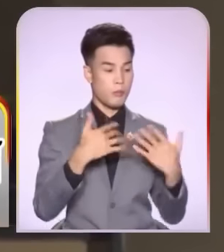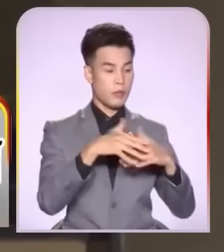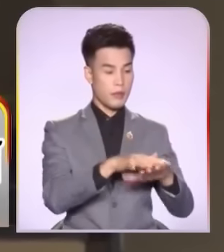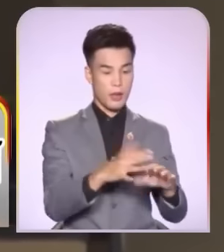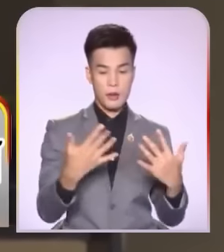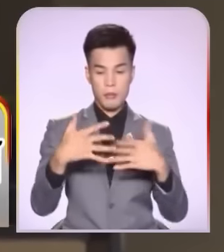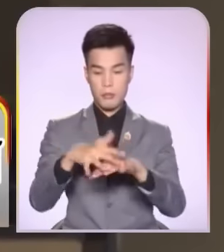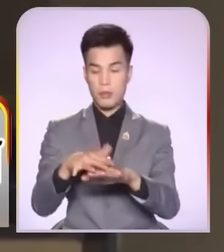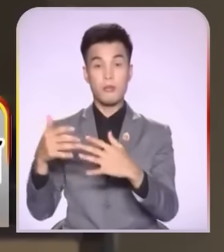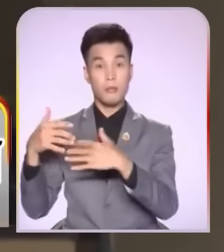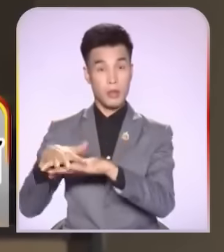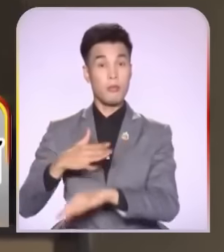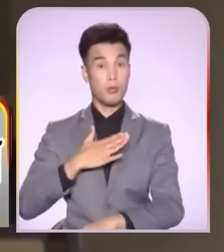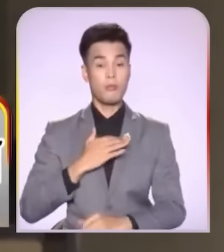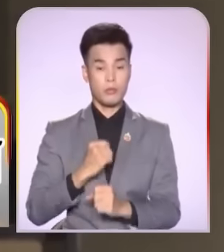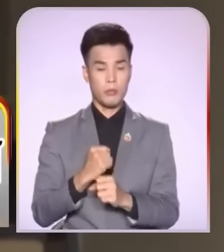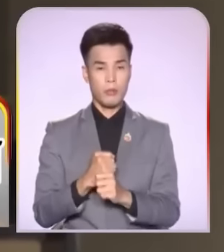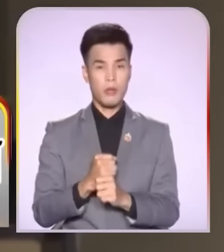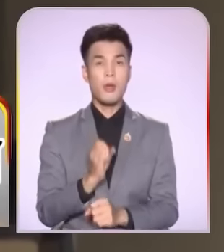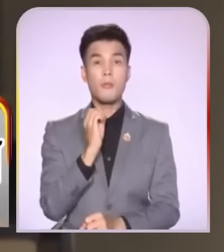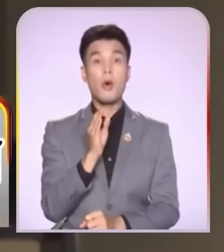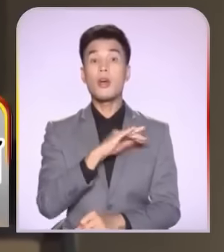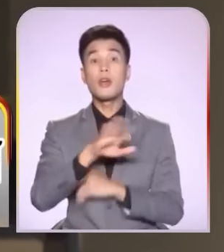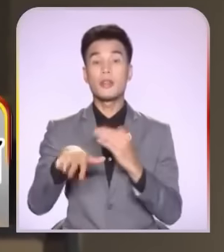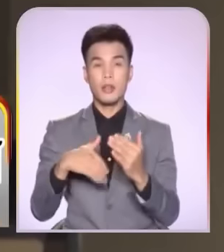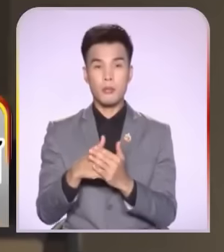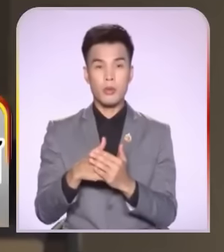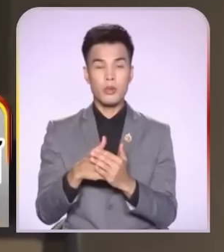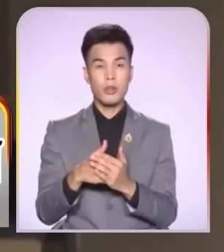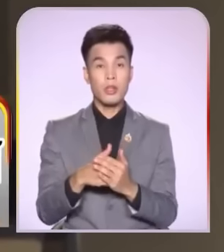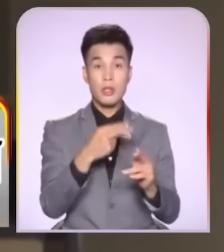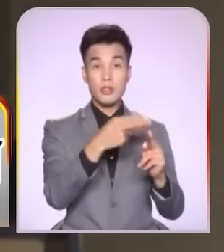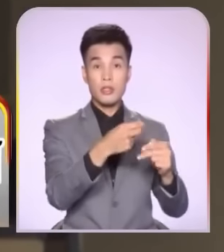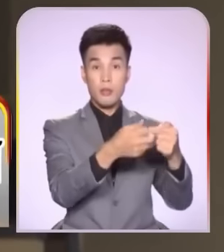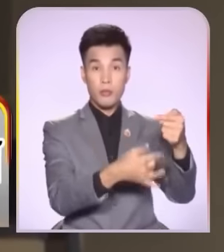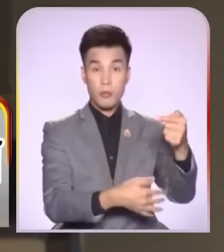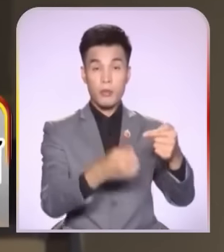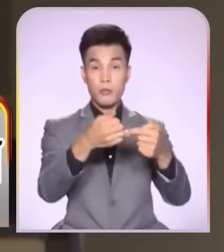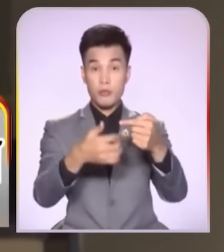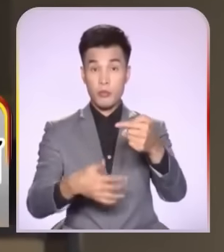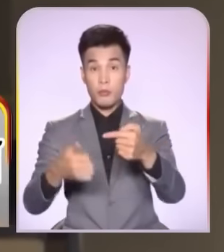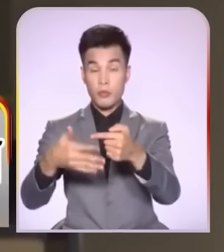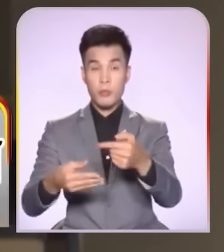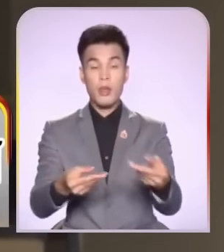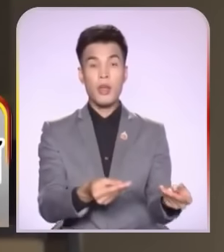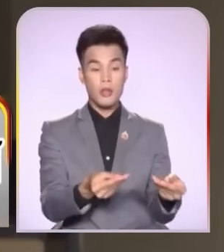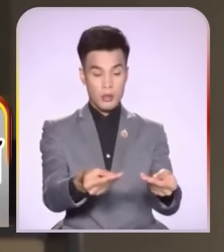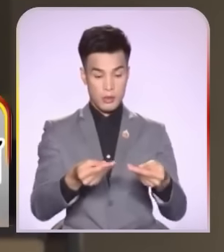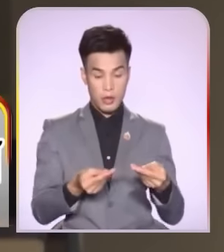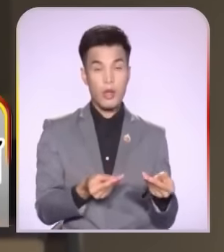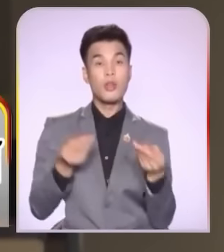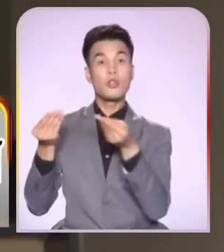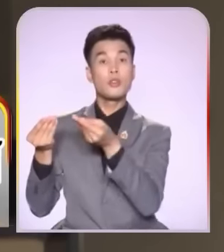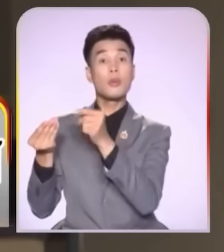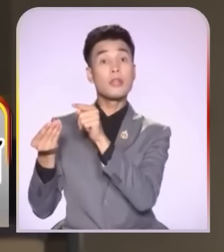รรมบอกนะผมเป็นผู้ประสานงานก็เลยแจ้งให้พรรคร่วมรัฐบาลเนี่ยส่งต่อรายชื่อให้กับนายแพทย์พรหมินทร์เลิศ